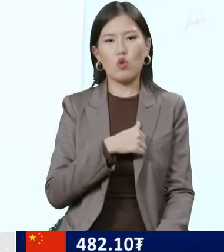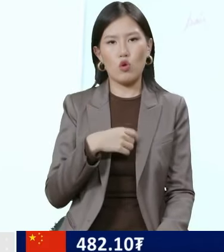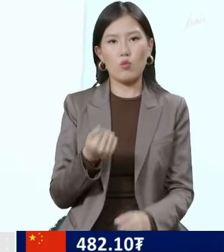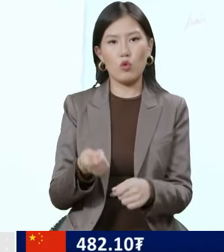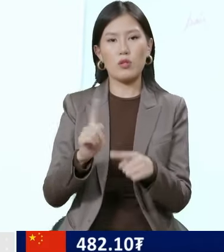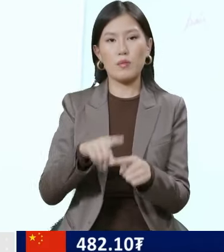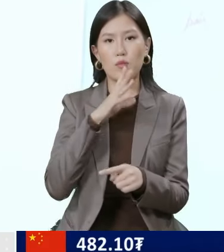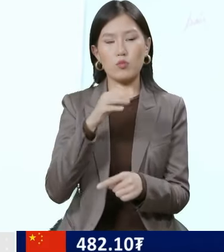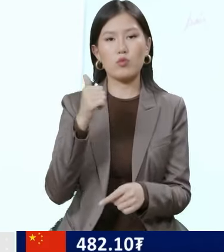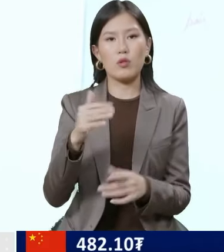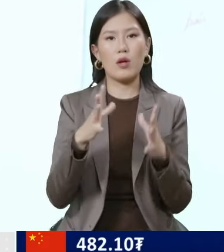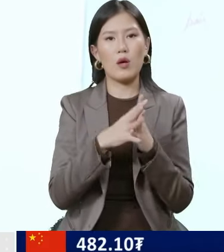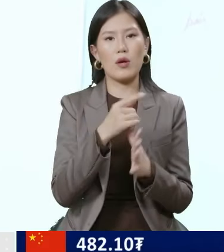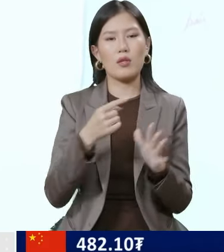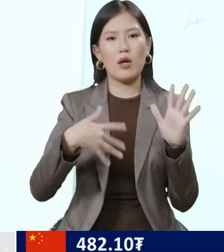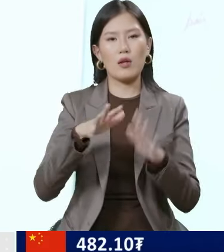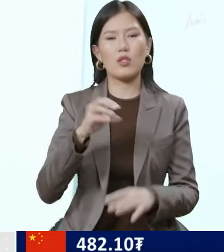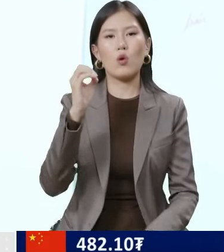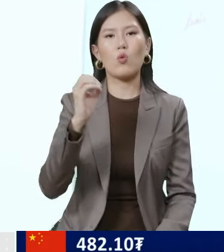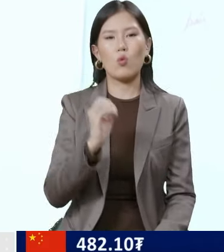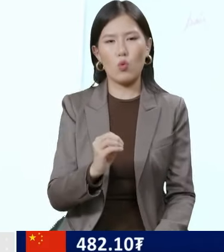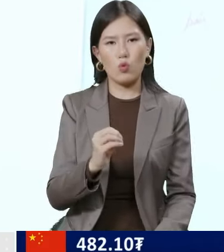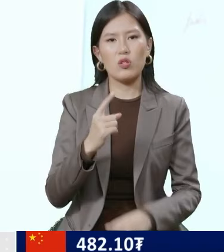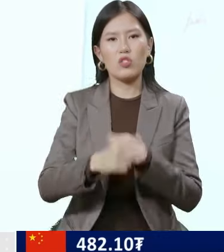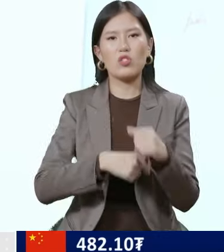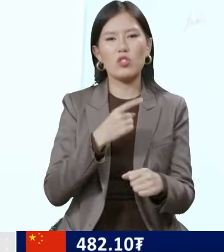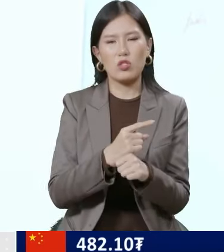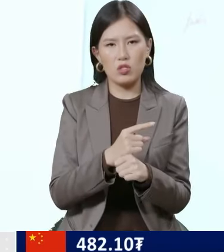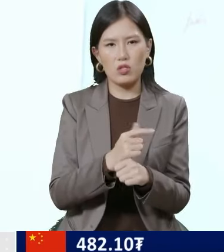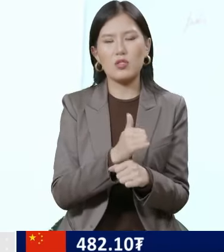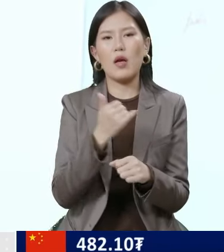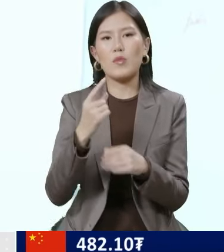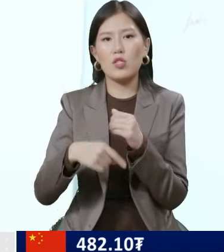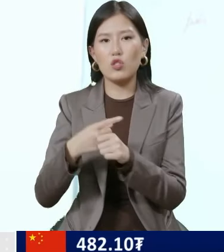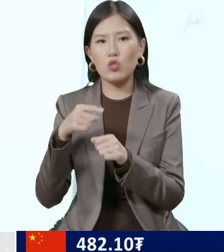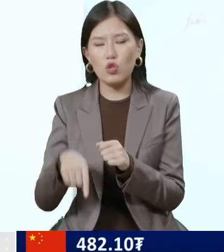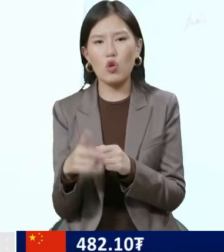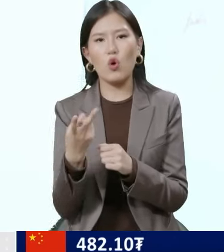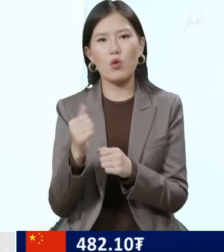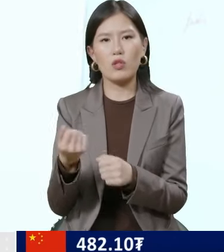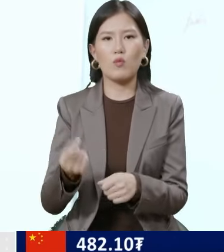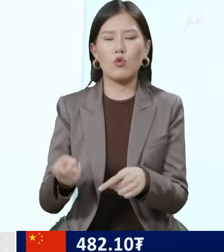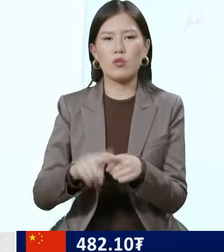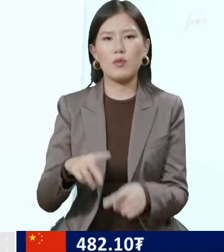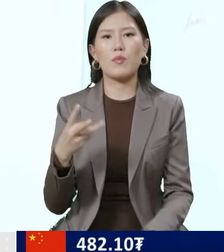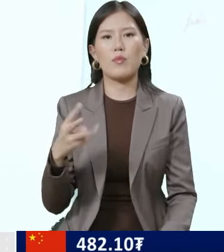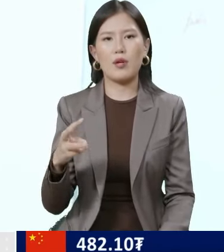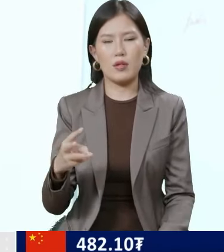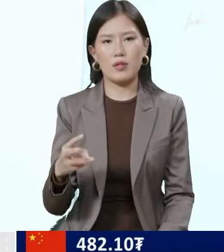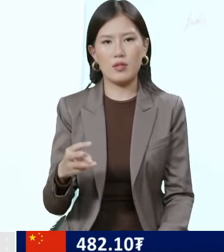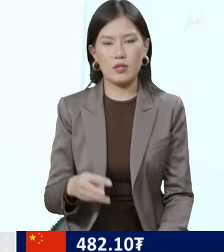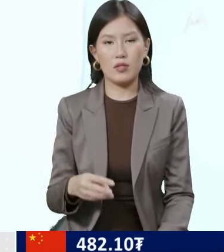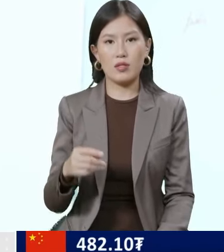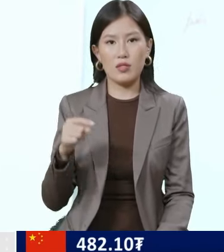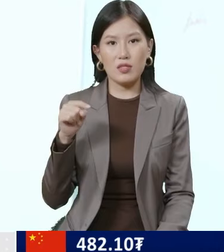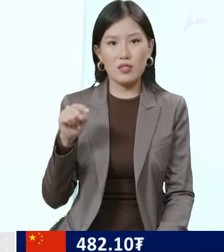өөрөө 10-15% жил бүр тэ. Гэхдээ жилдээ бүр зарим тохиолдолд 2 удаа нэмэх тийм тооцоолыг хийсэн. За яг нь тооцоолоор